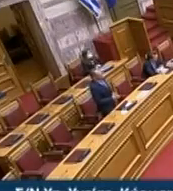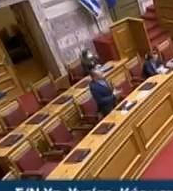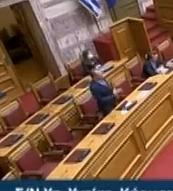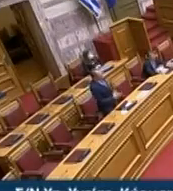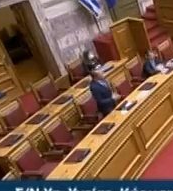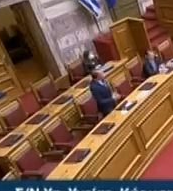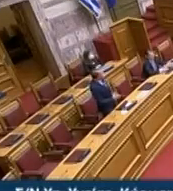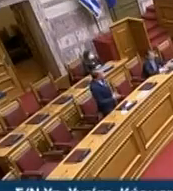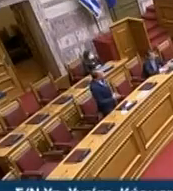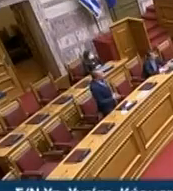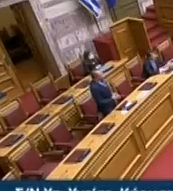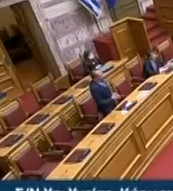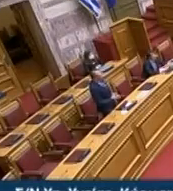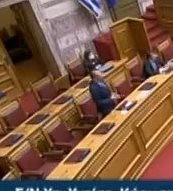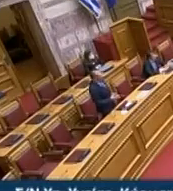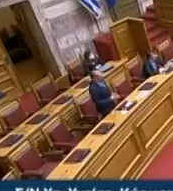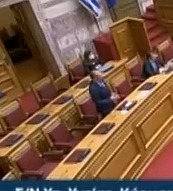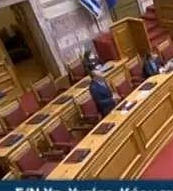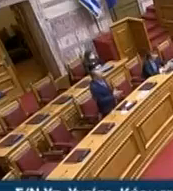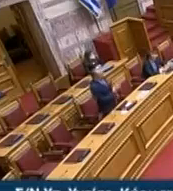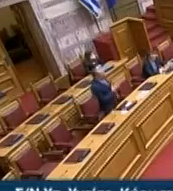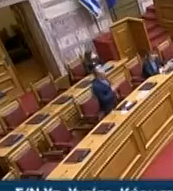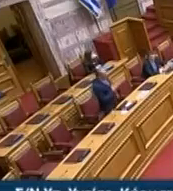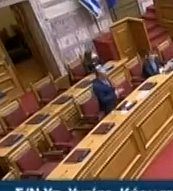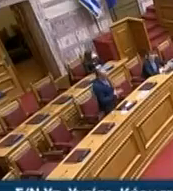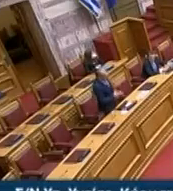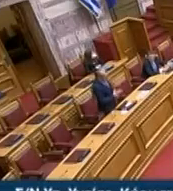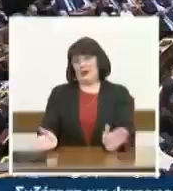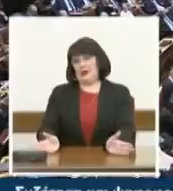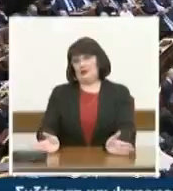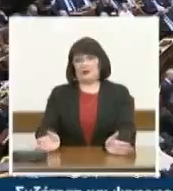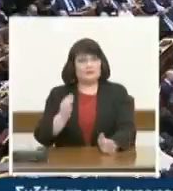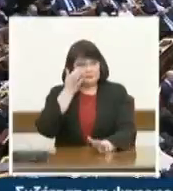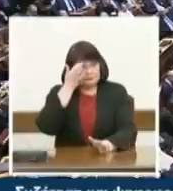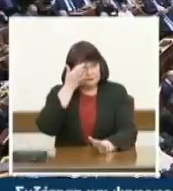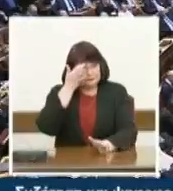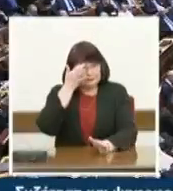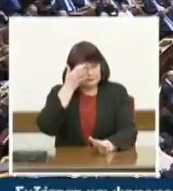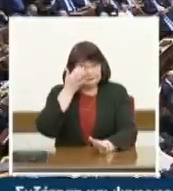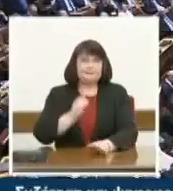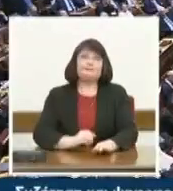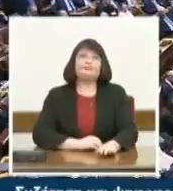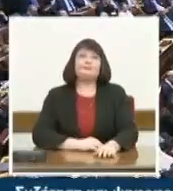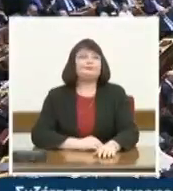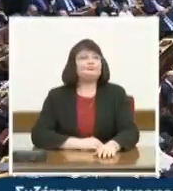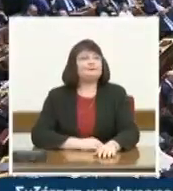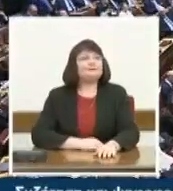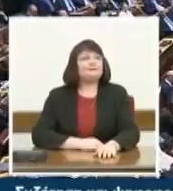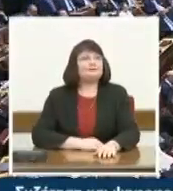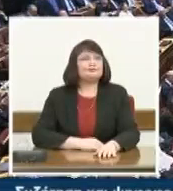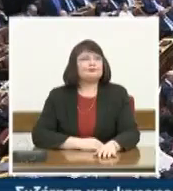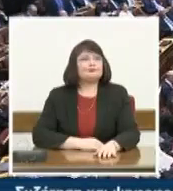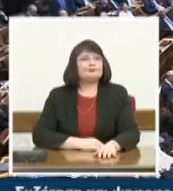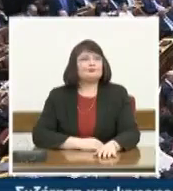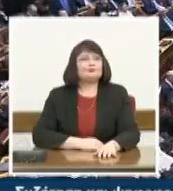για πολιτικούς. Όχι προσωπικό θέμα, είναι θεσμικό θέμα. Ξέρετε εσείς, σύγχρονη δημοκρατία που να μην λογοδοτεί ο Πρωθυπουργός